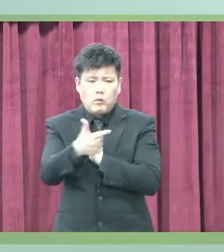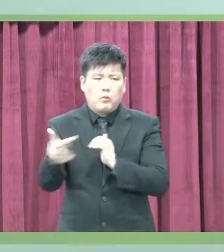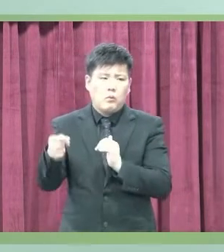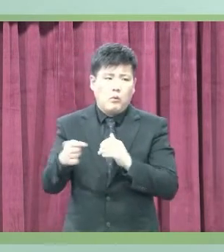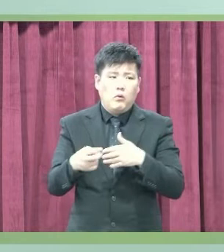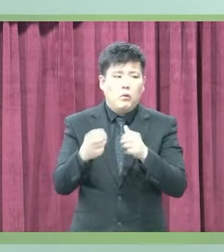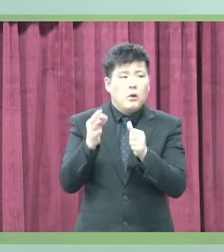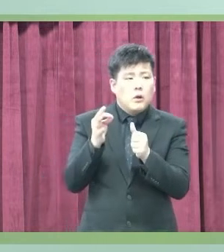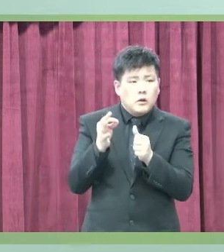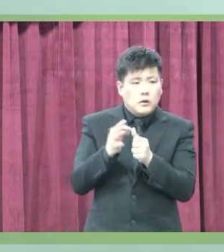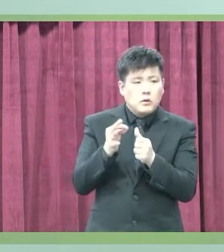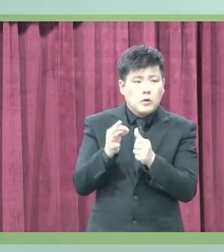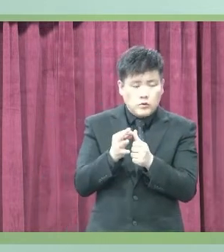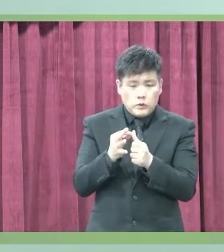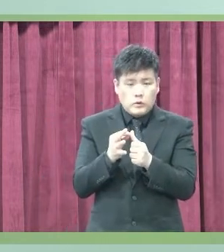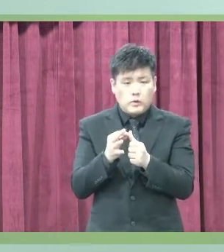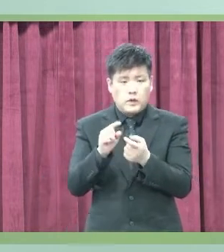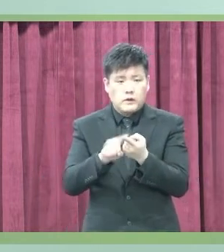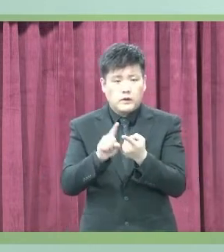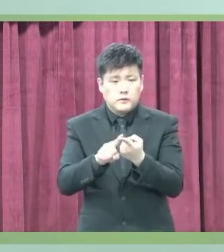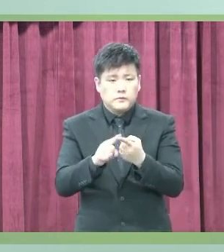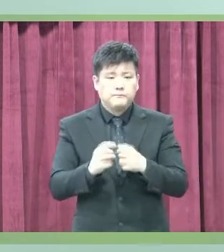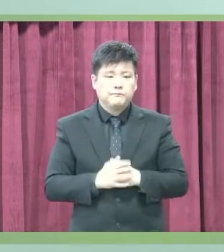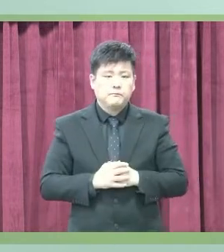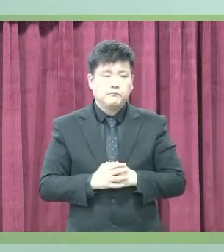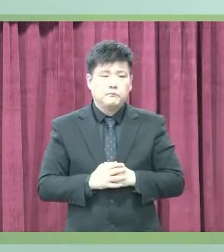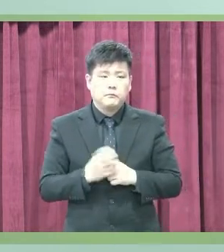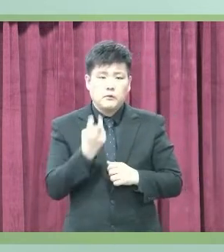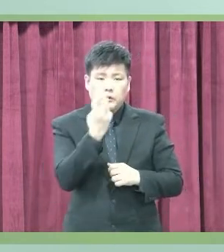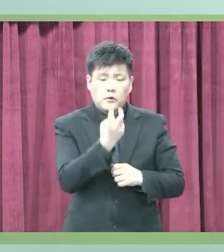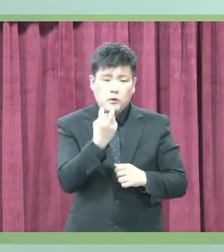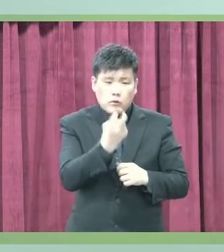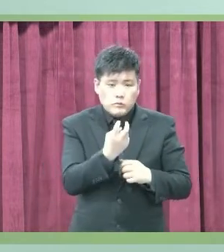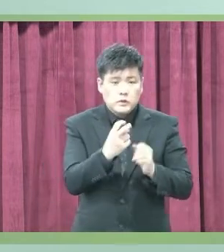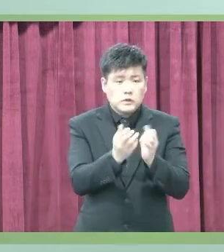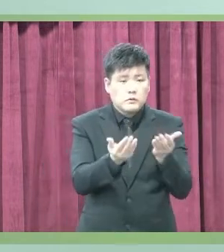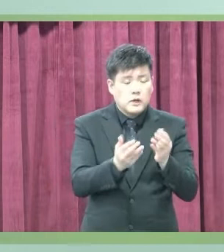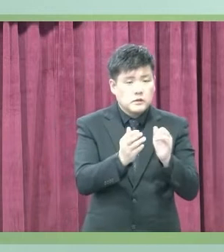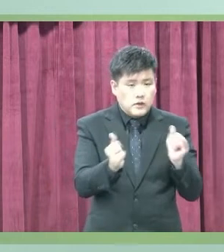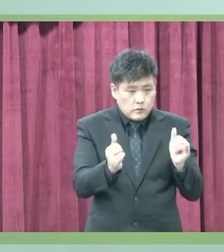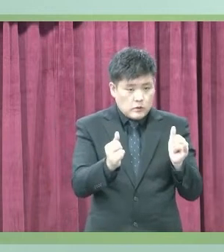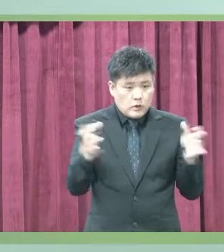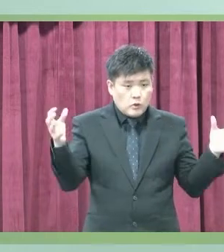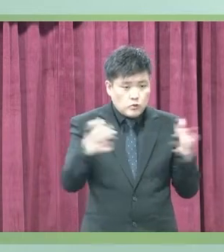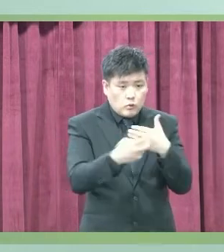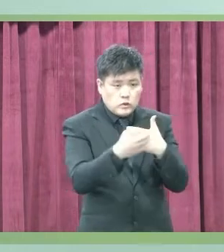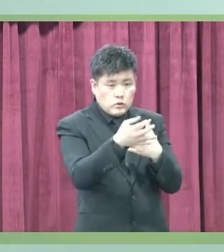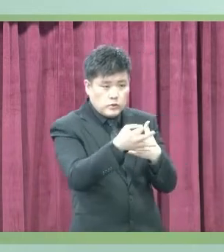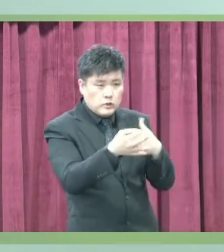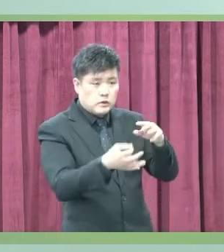의료급여 총 진료비를 살펴보겠습니다. 검진 수검자의 평균 의료급여 총 진료비는